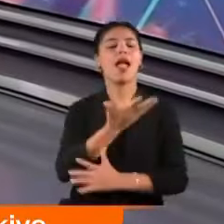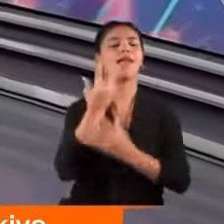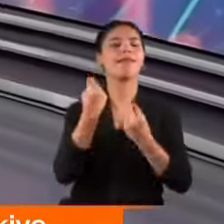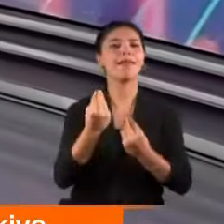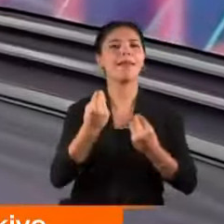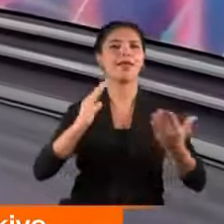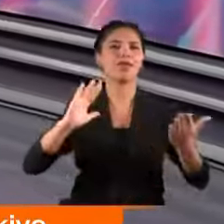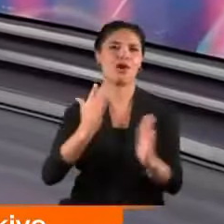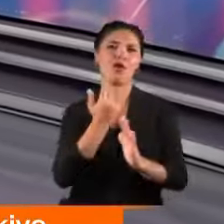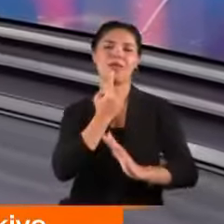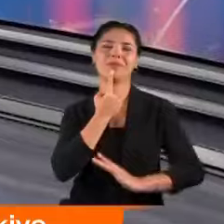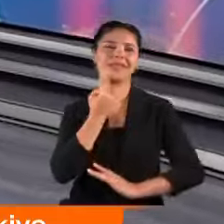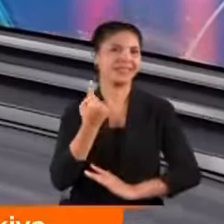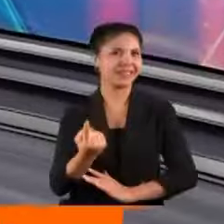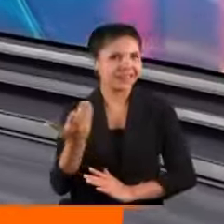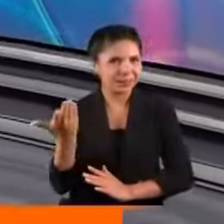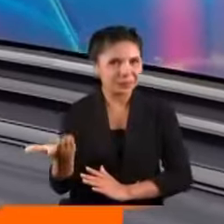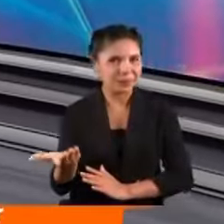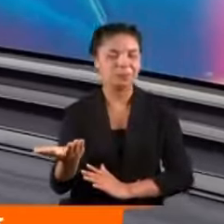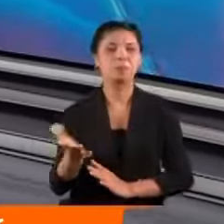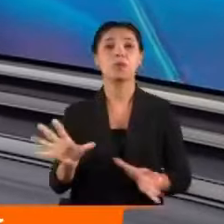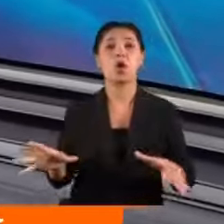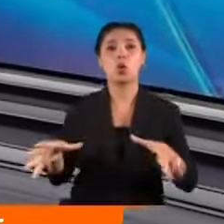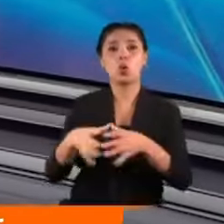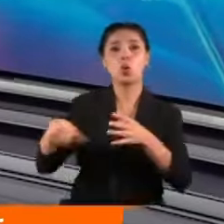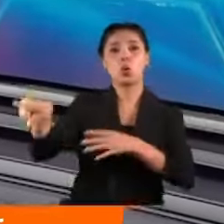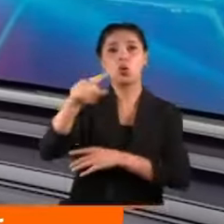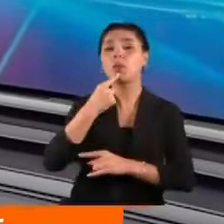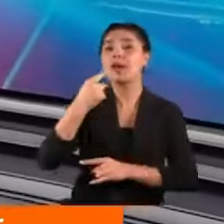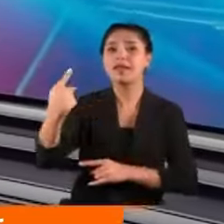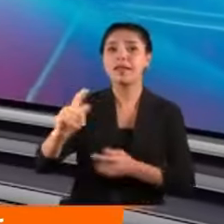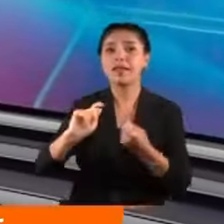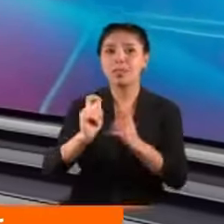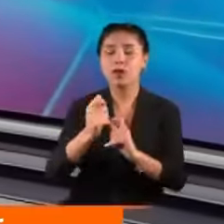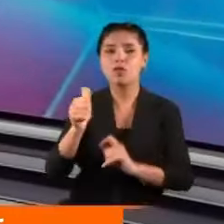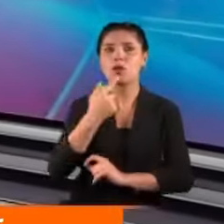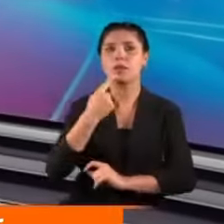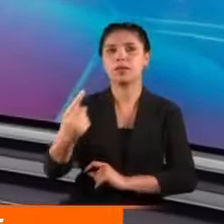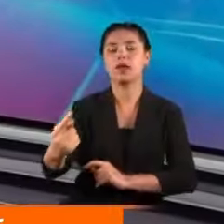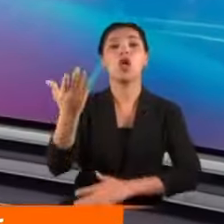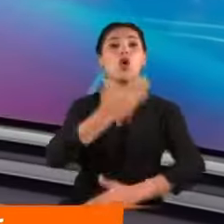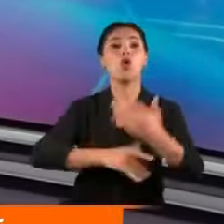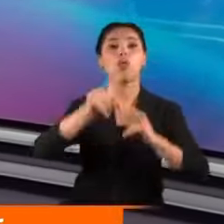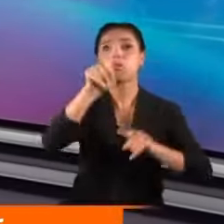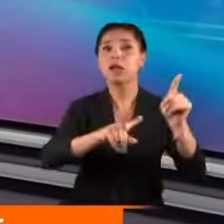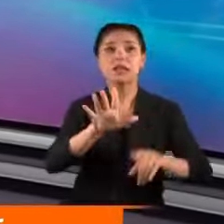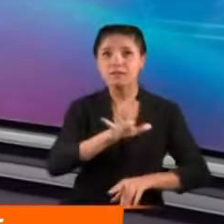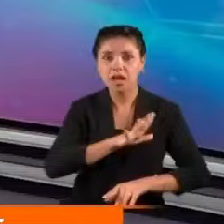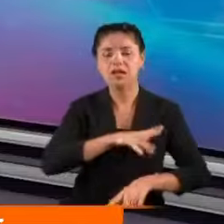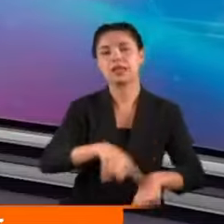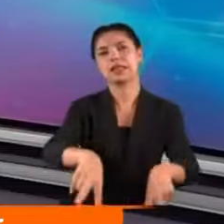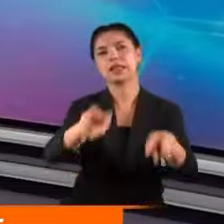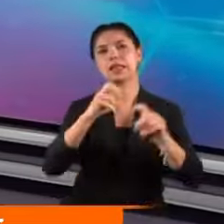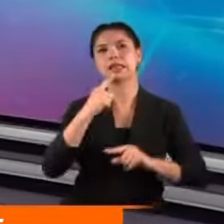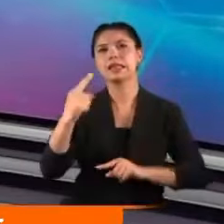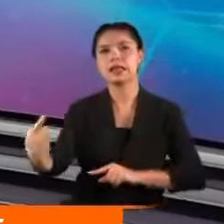parlak dönemi olarak kayıtlara geçti diye başladı sözlerine. Teşkilatına değişim mesajı verdi. Yorulan varsa kenara çekilsin